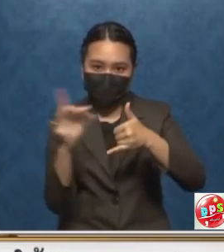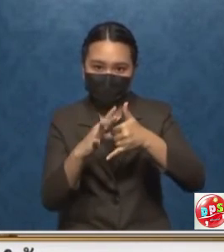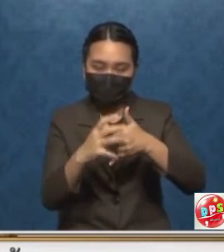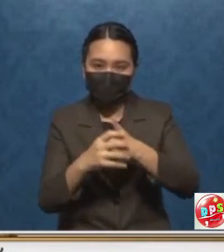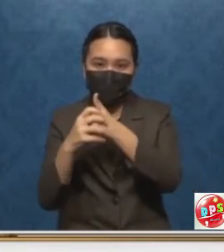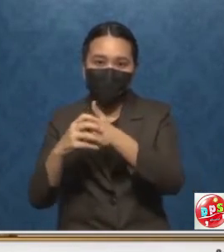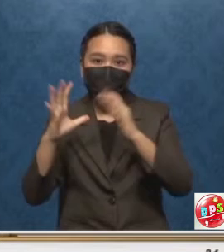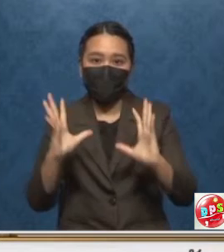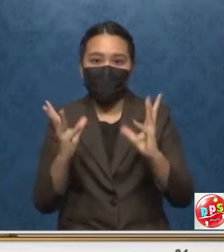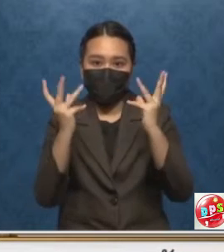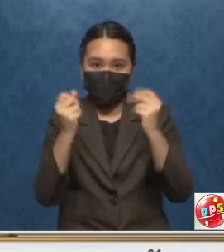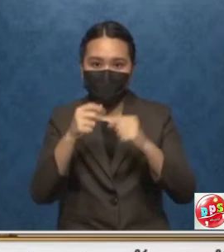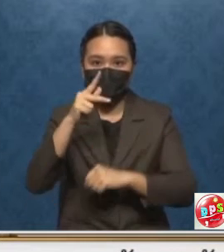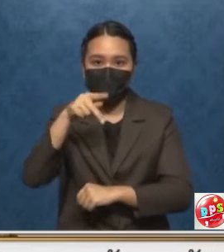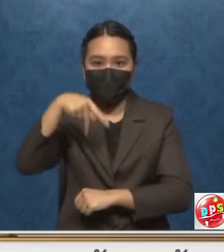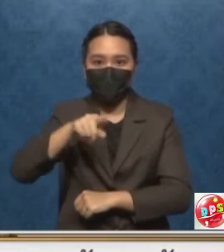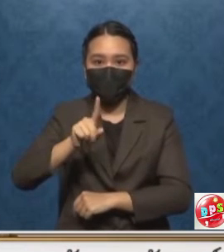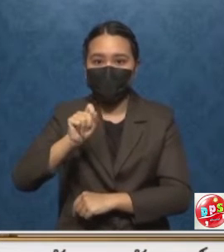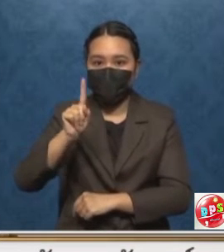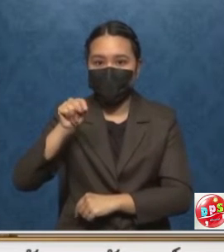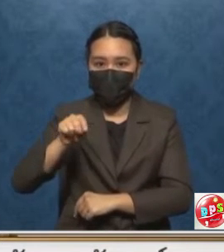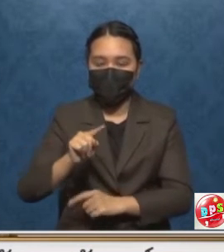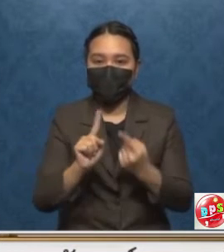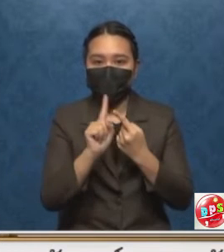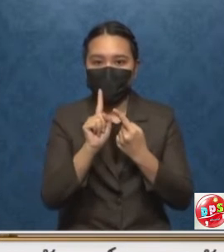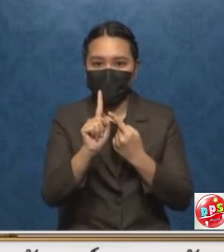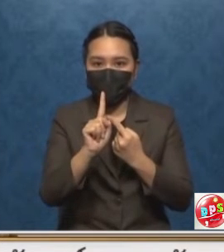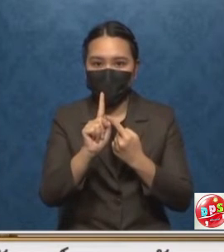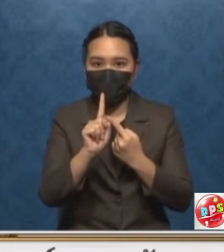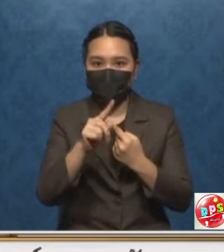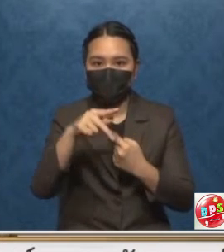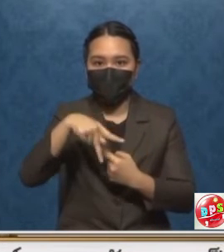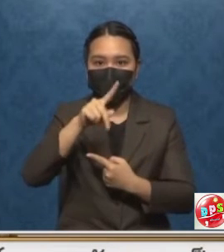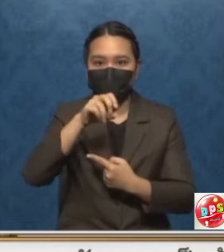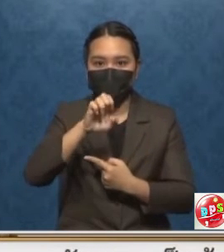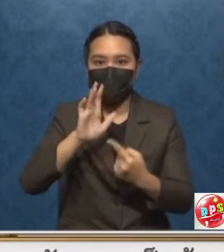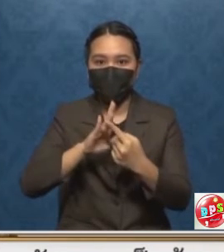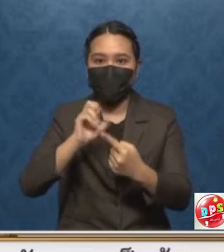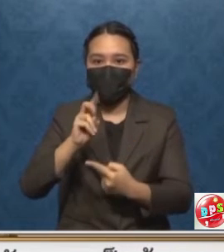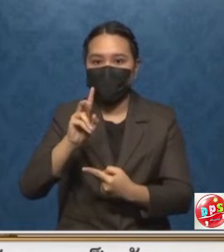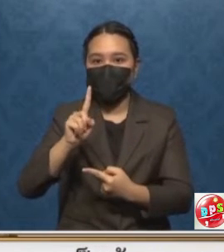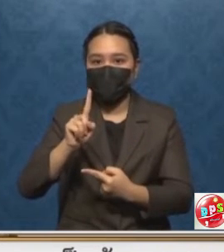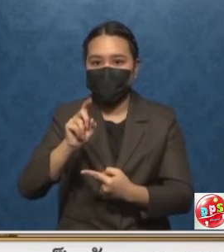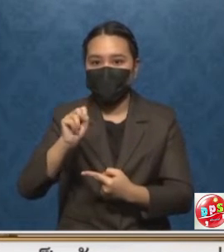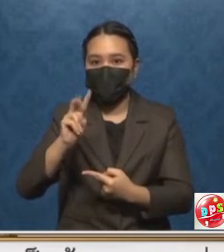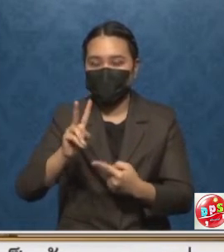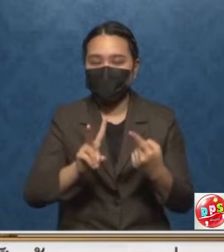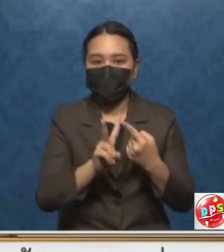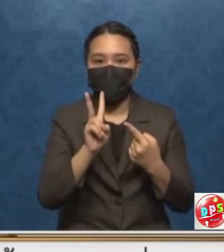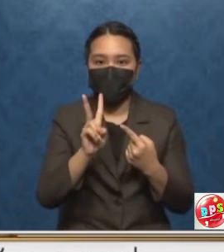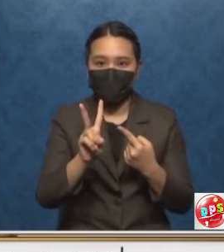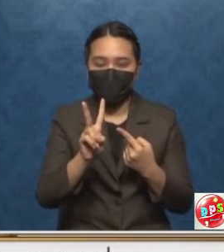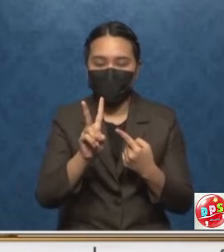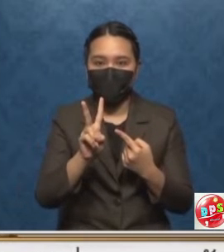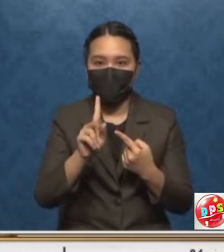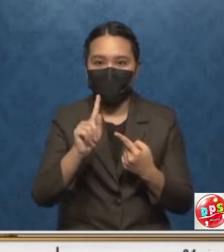ให้บุคคล ศูนยหายพอสอ1. สาธราจารพิเศษ วิศิต วิศิตสระอาจ2. ว่าที่ร